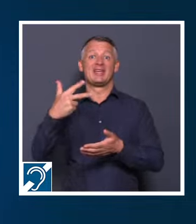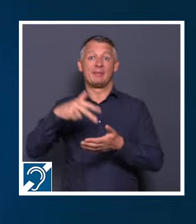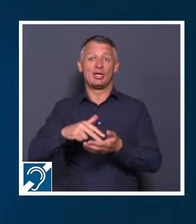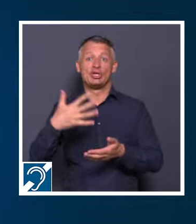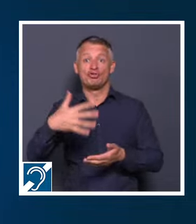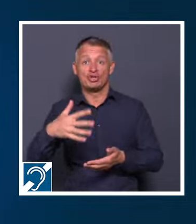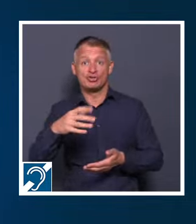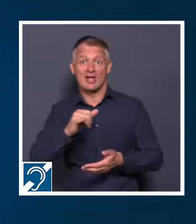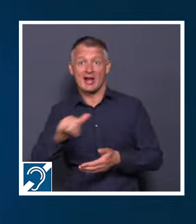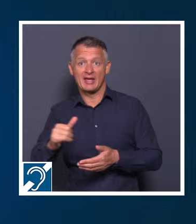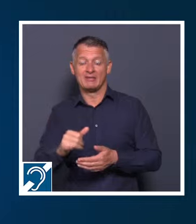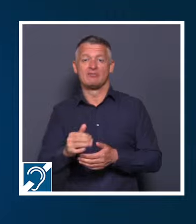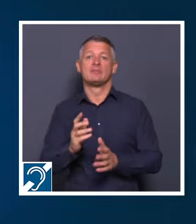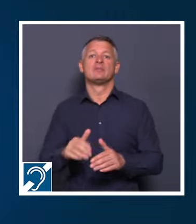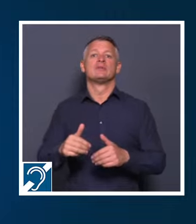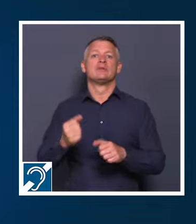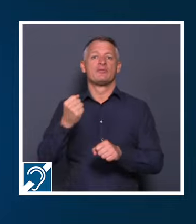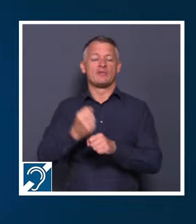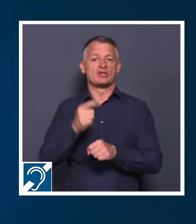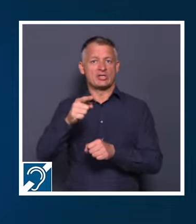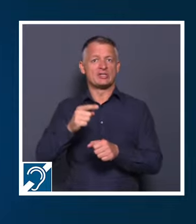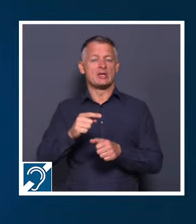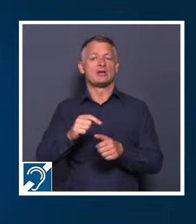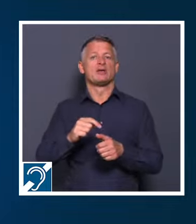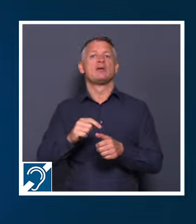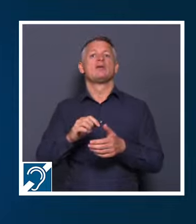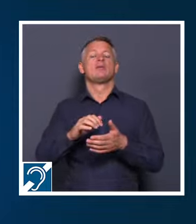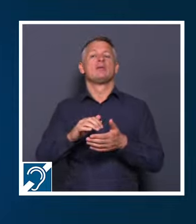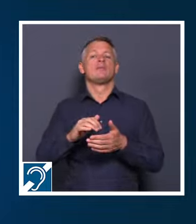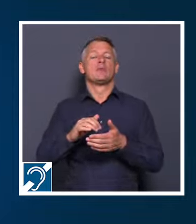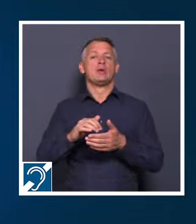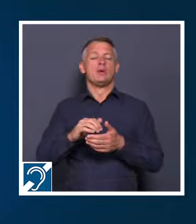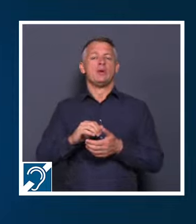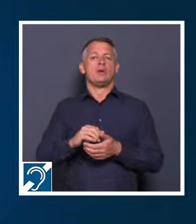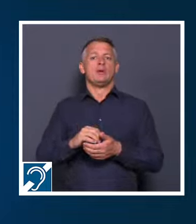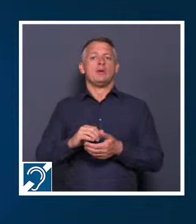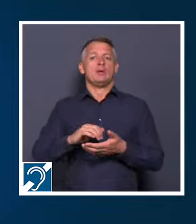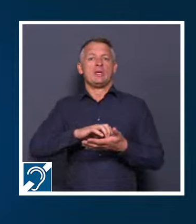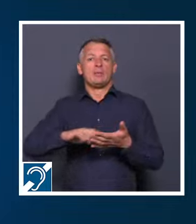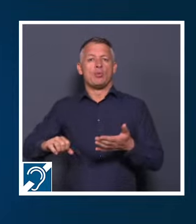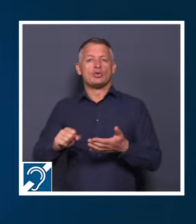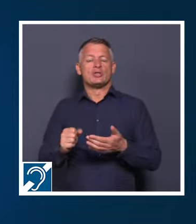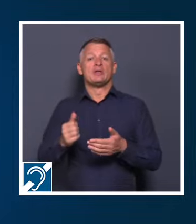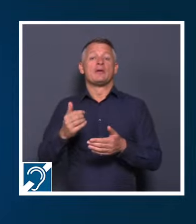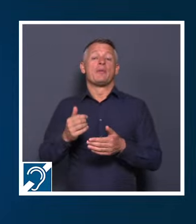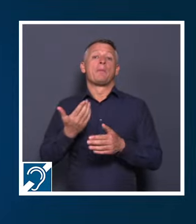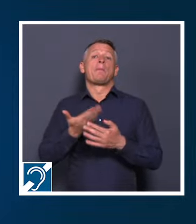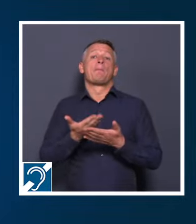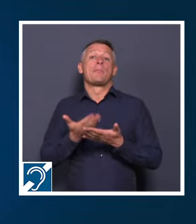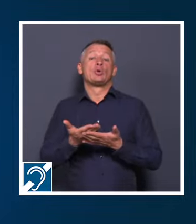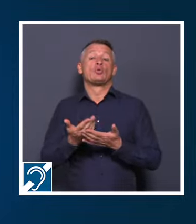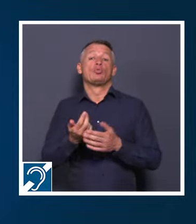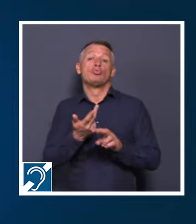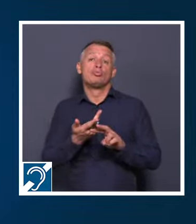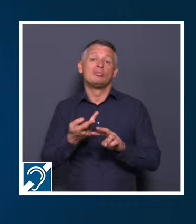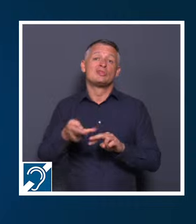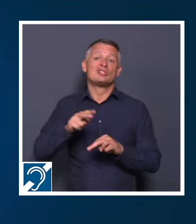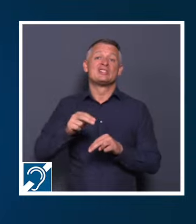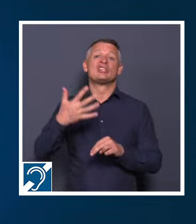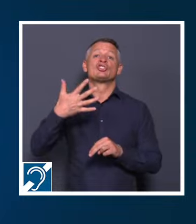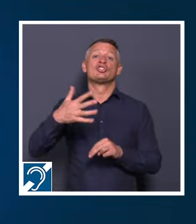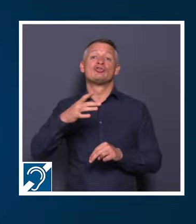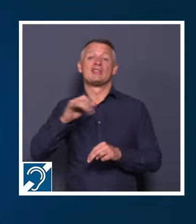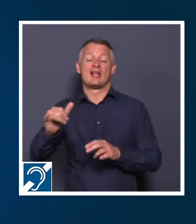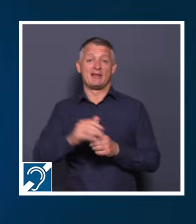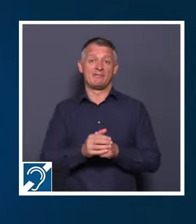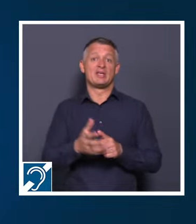aplice această cotă de impozitare de 10% doar pentru diferența de 500 de lei. Asta înseamnă un impozit